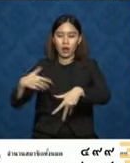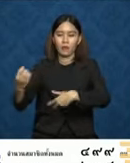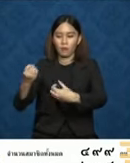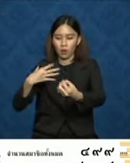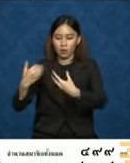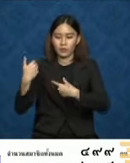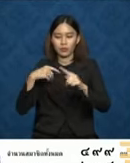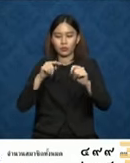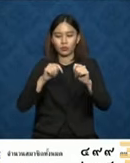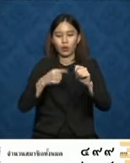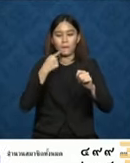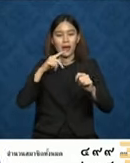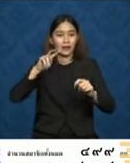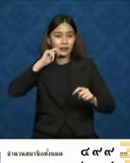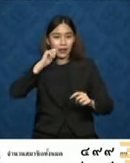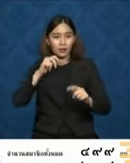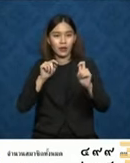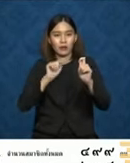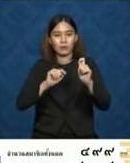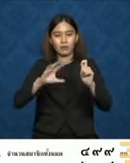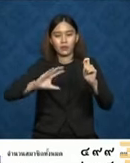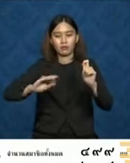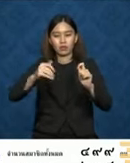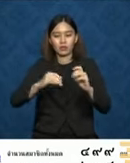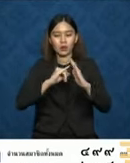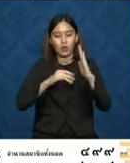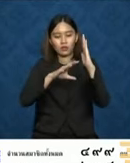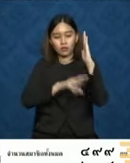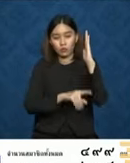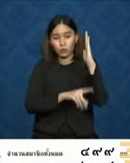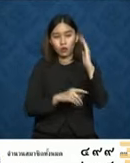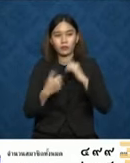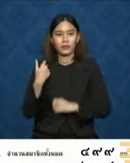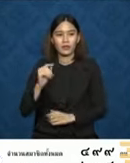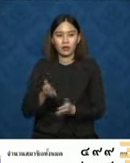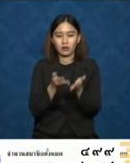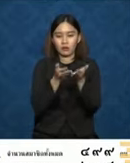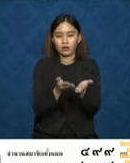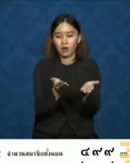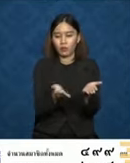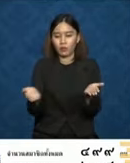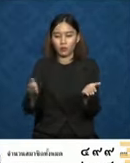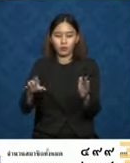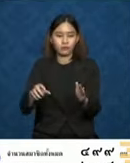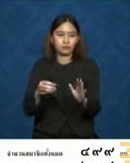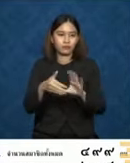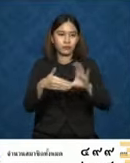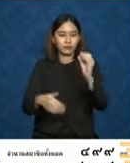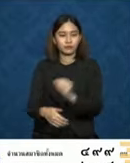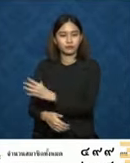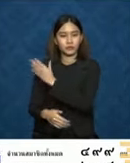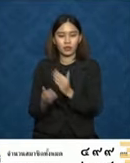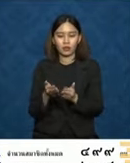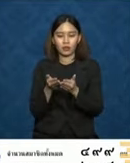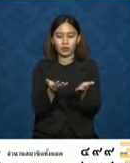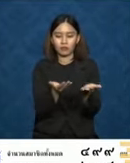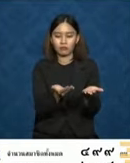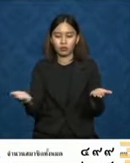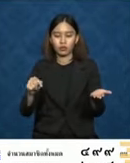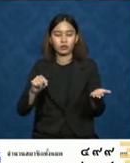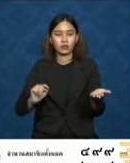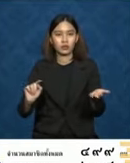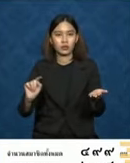ประพงตำบลปากน้ำนะครับอำเภอเมืองจังหวัดชุมพรนะครับอ่าเรือที่จอดขอสไลด์ด้วยนะครับเรือที่จอดอยู่นะครับอ่า